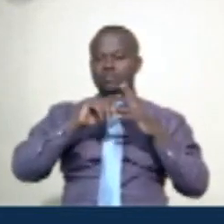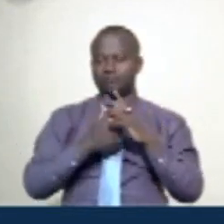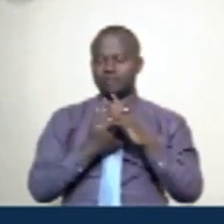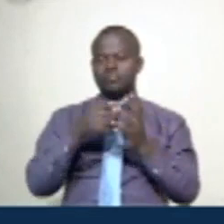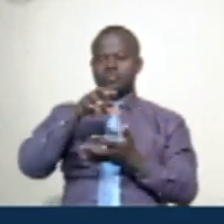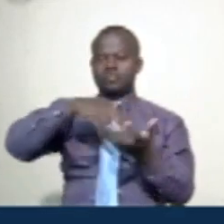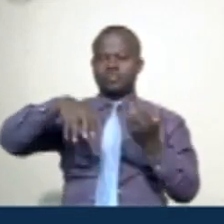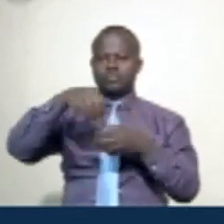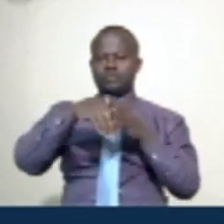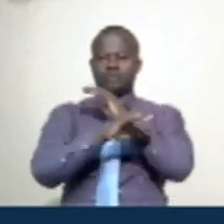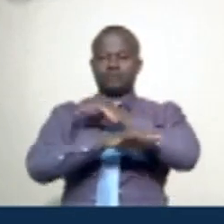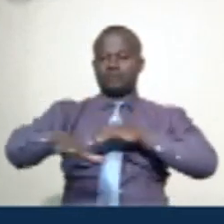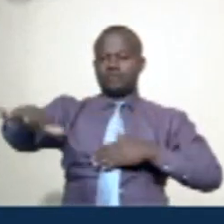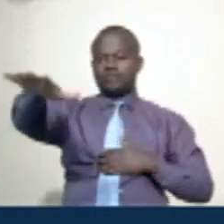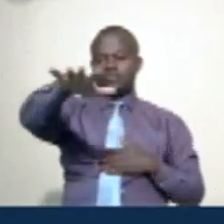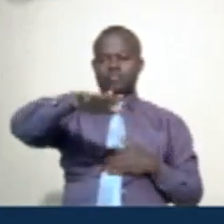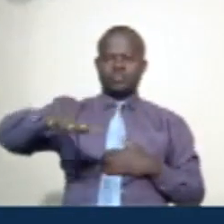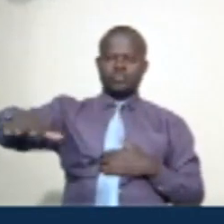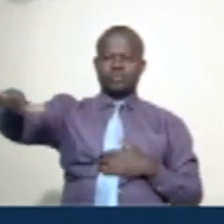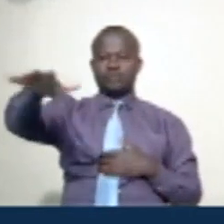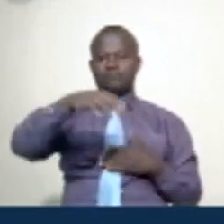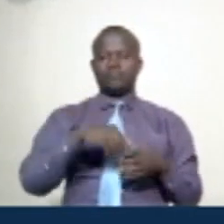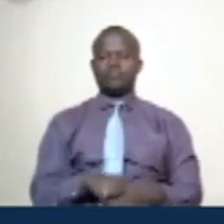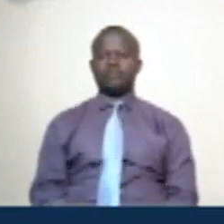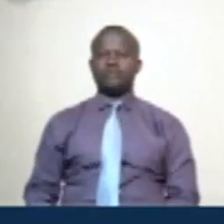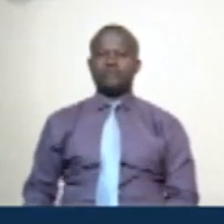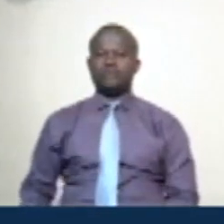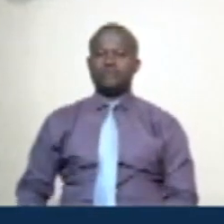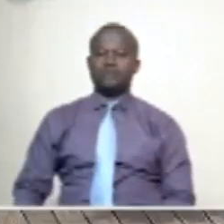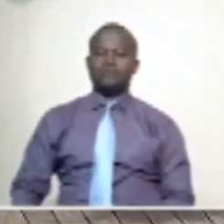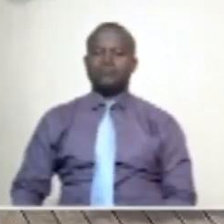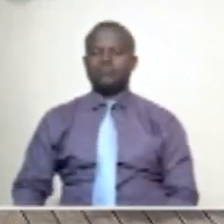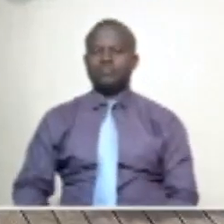y'umutekano muke mu bihugu byo muri aka karere k'ibiyaga bigari Jean-Claude Mutayezu Kigali